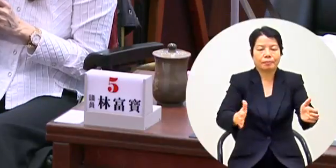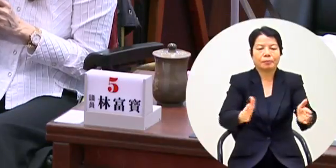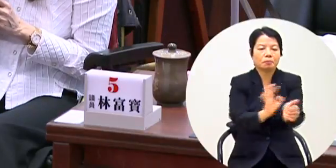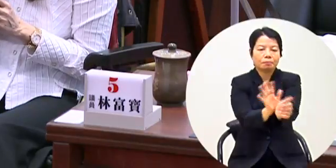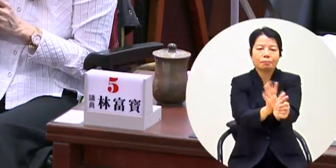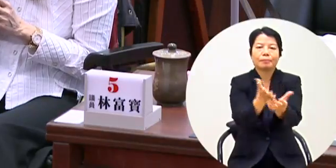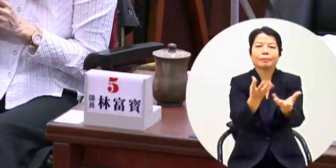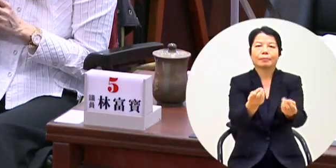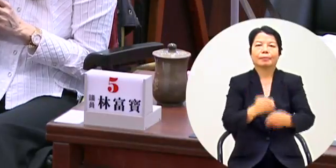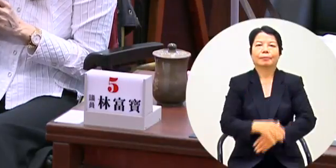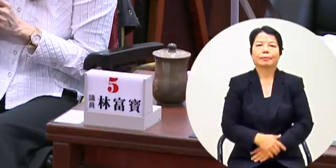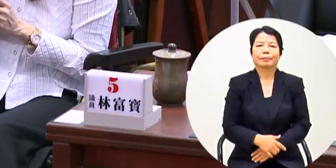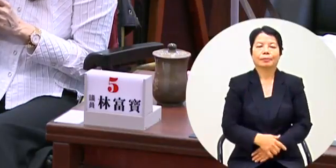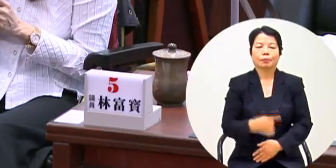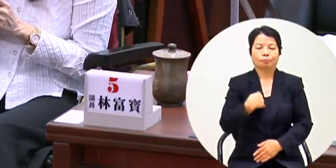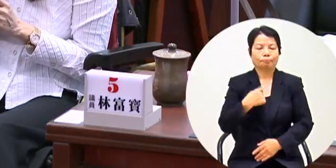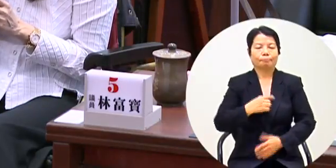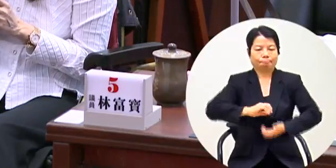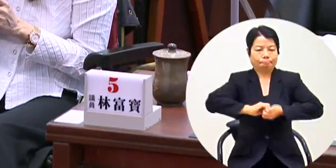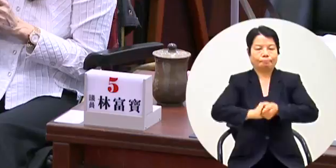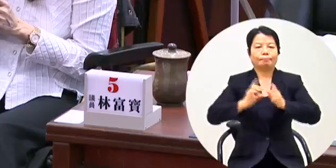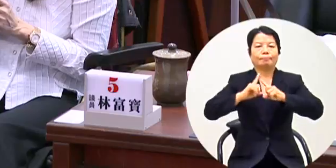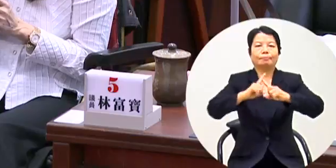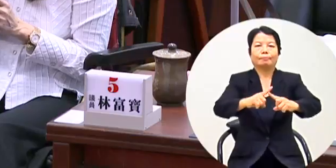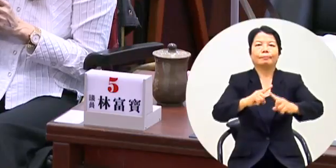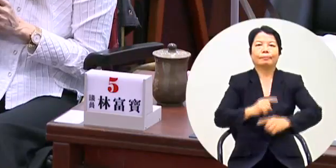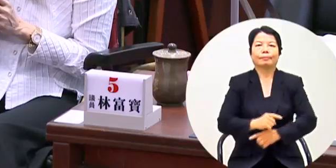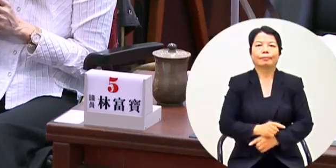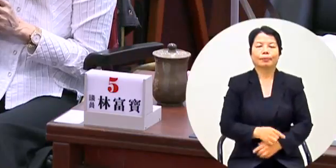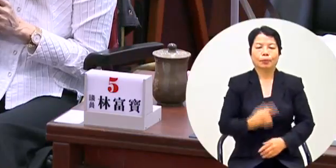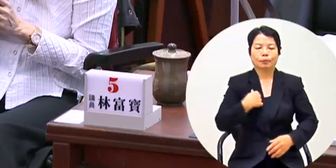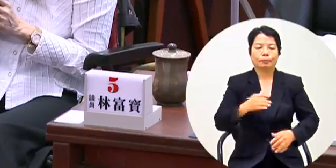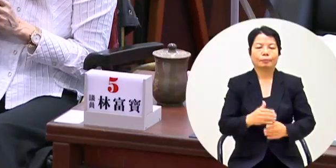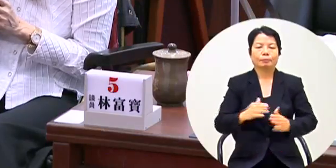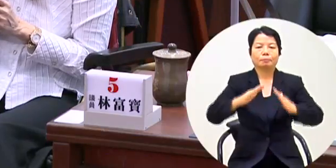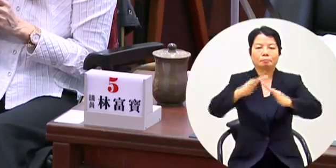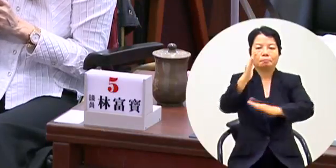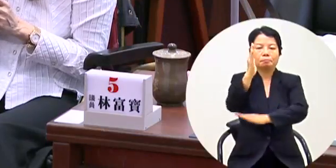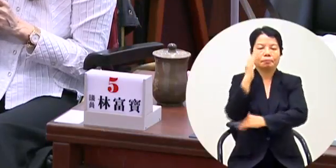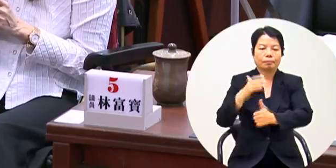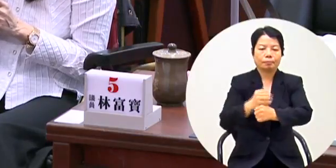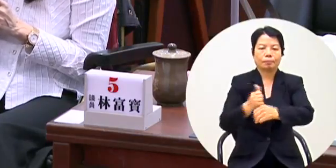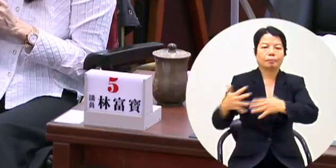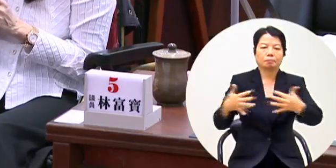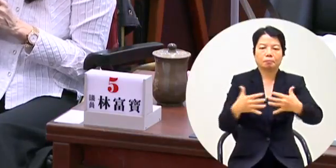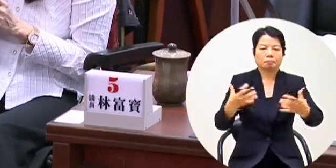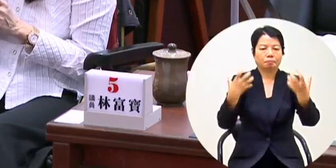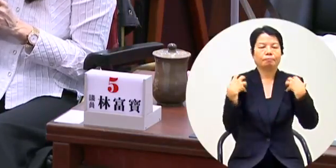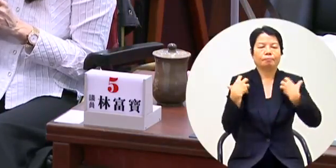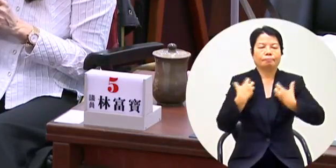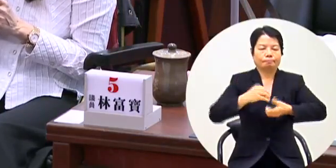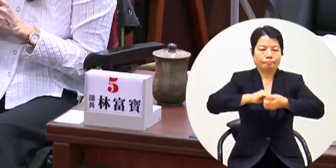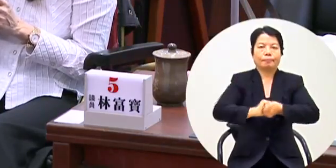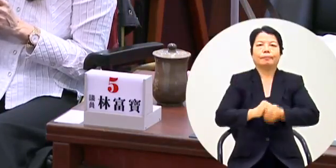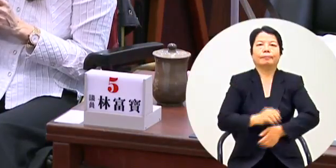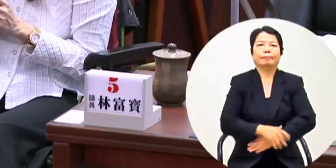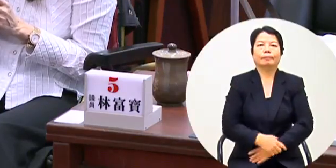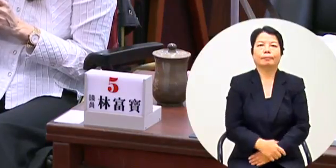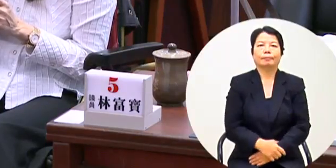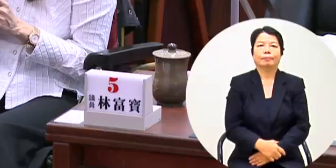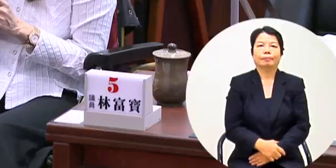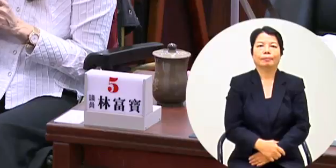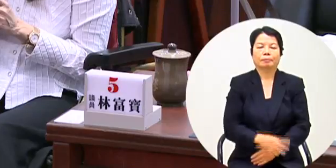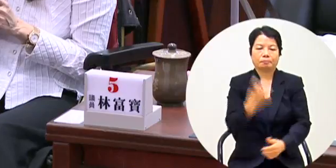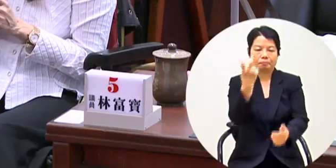会做我的市政总咨询尽到我民意代表的监督的责任。所以在